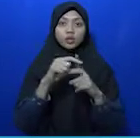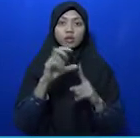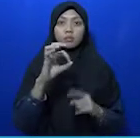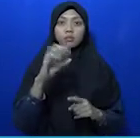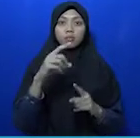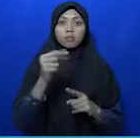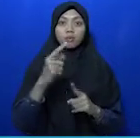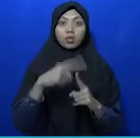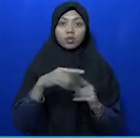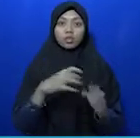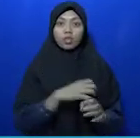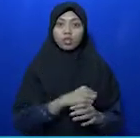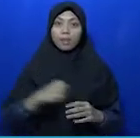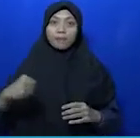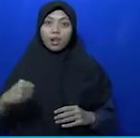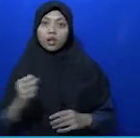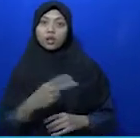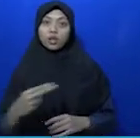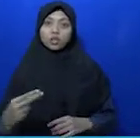Saya setuju. Setuju, jadi yang setuju.